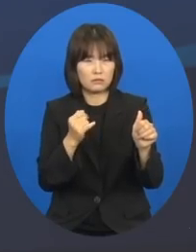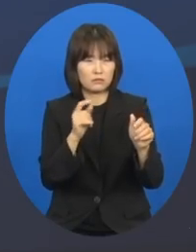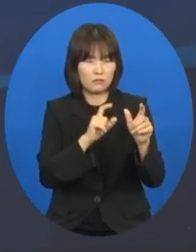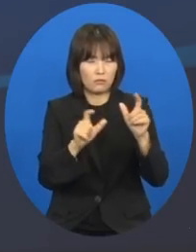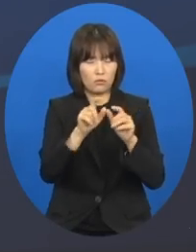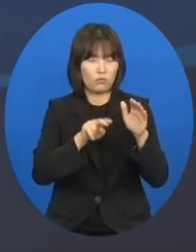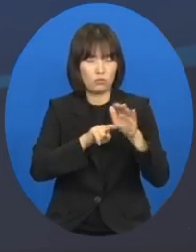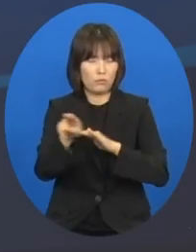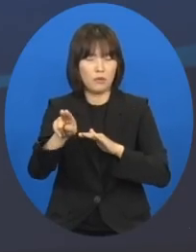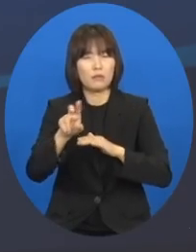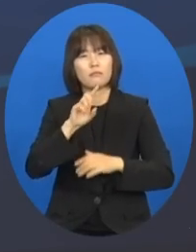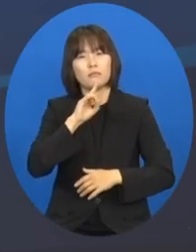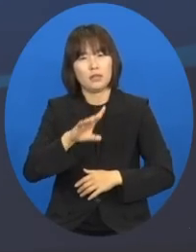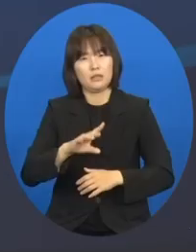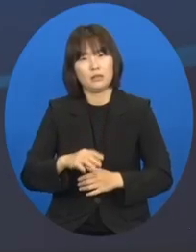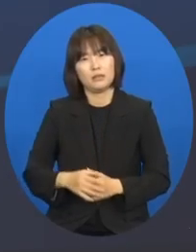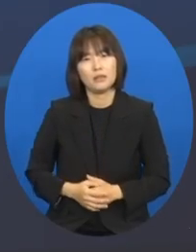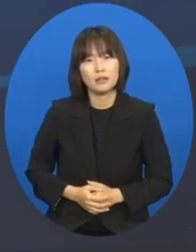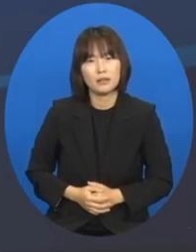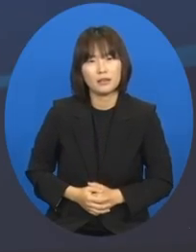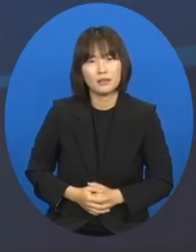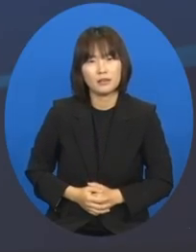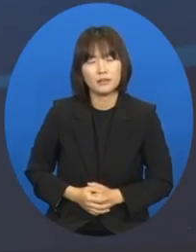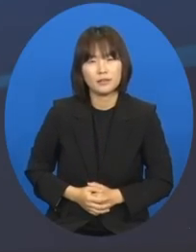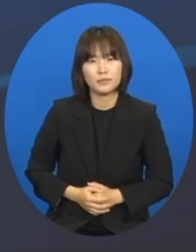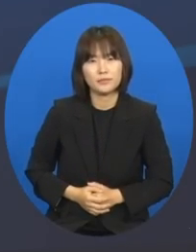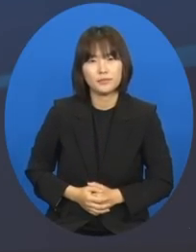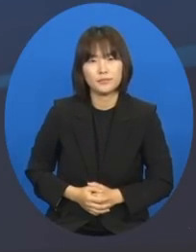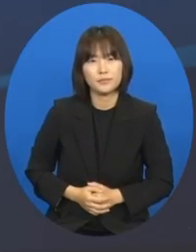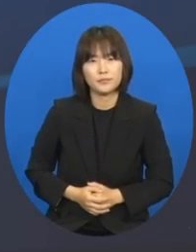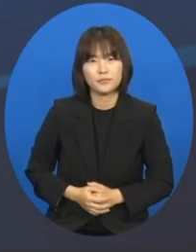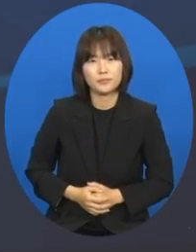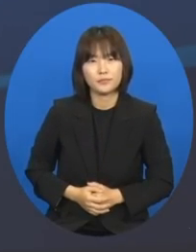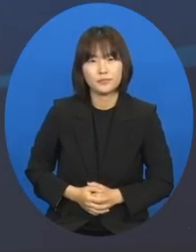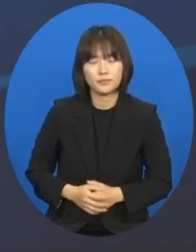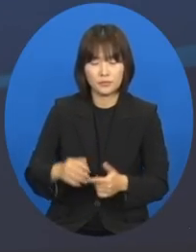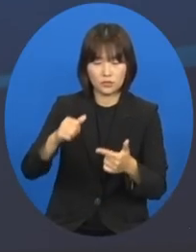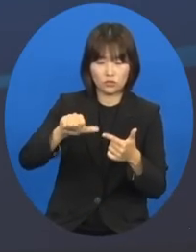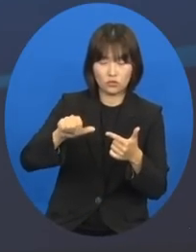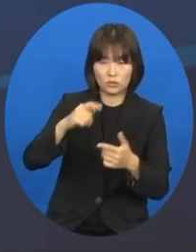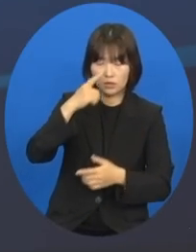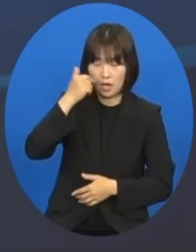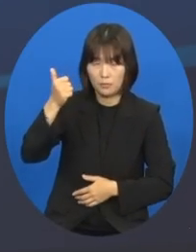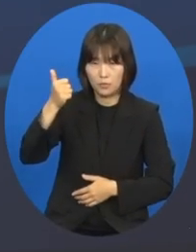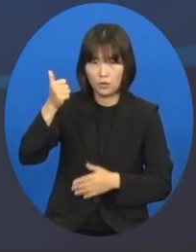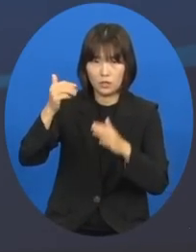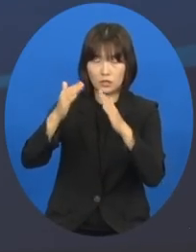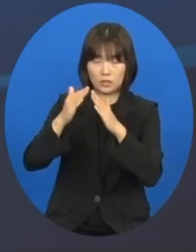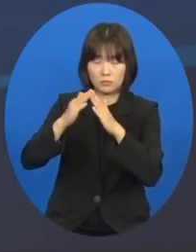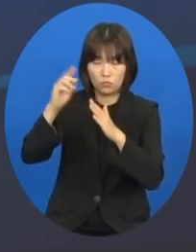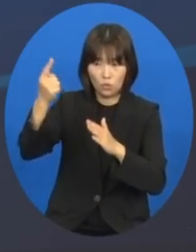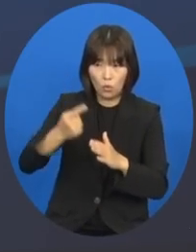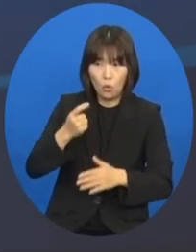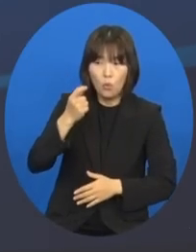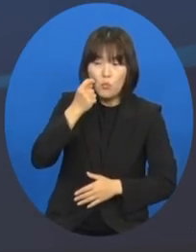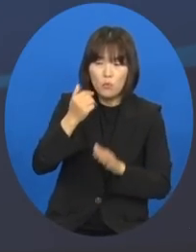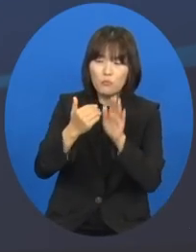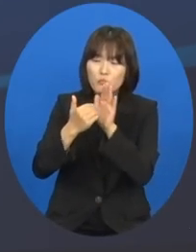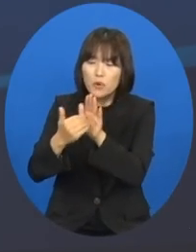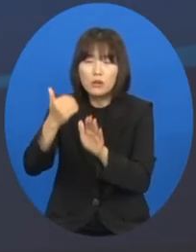더 망가져요 그 둘째가 아버지 집으로 들어오지 못하게 하는게 누구일까요